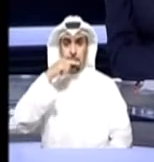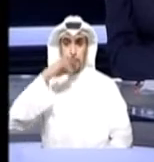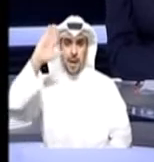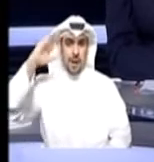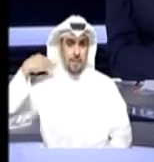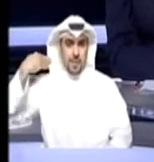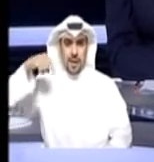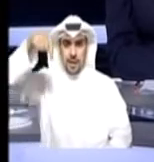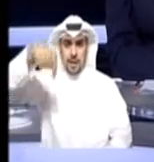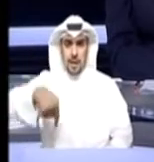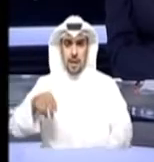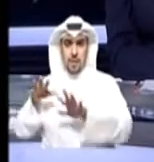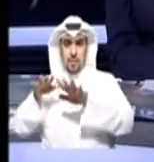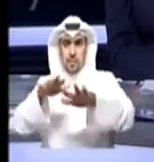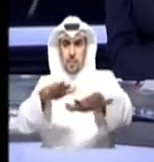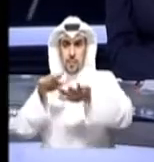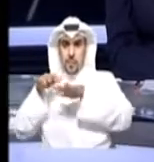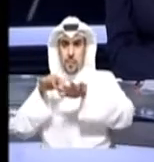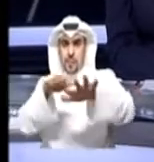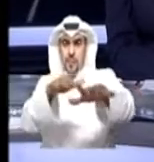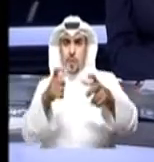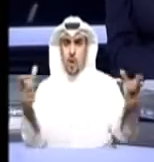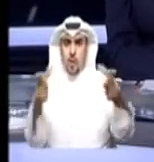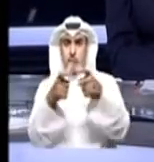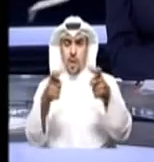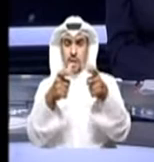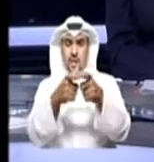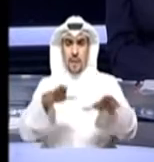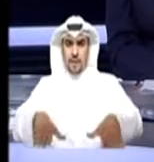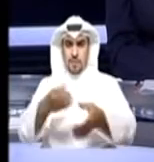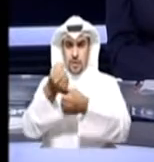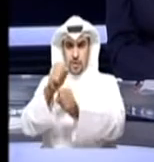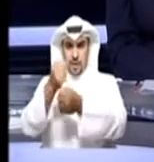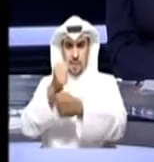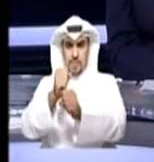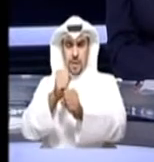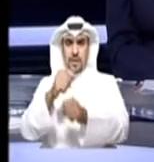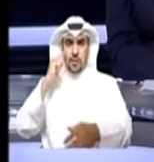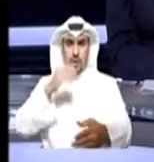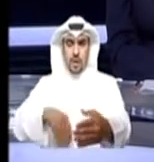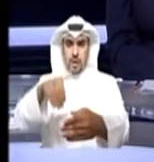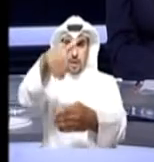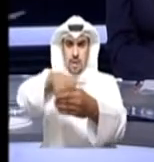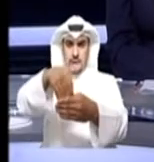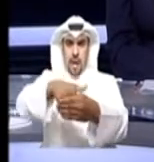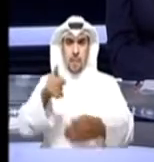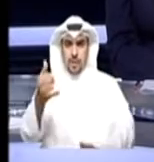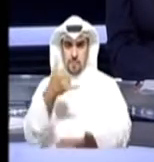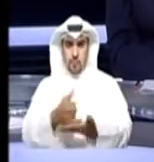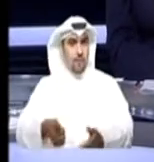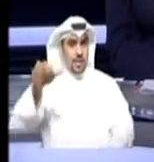بدأ يفرض حضوره في الأداء والإدارة في المجلس، وصوتهن كثيرا ما يكون هو الفاصل.